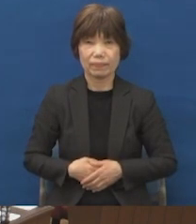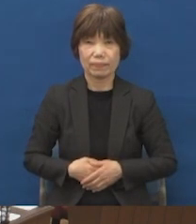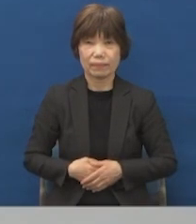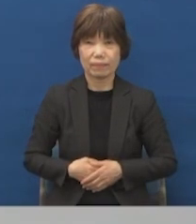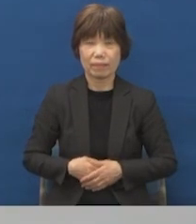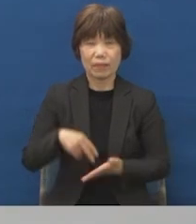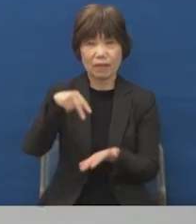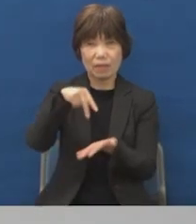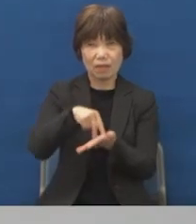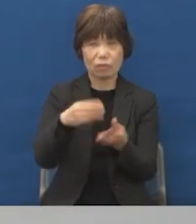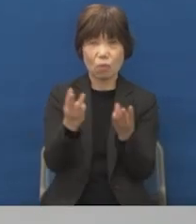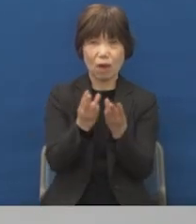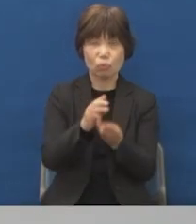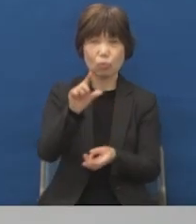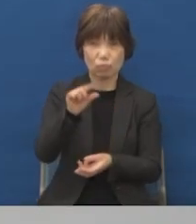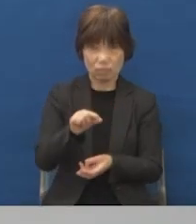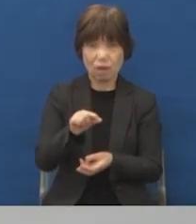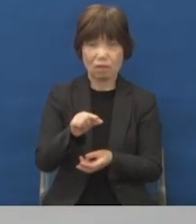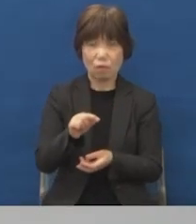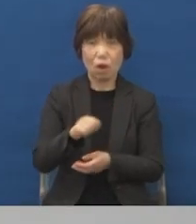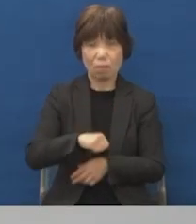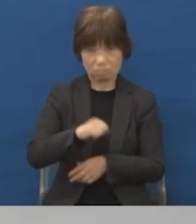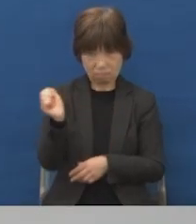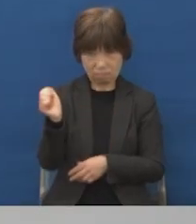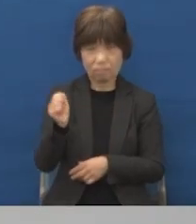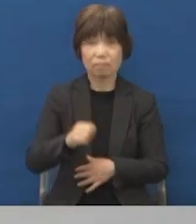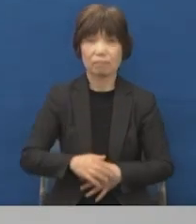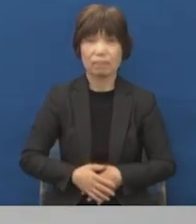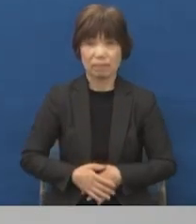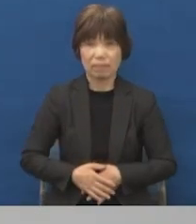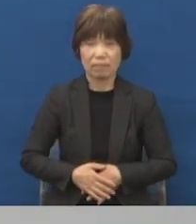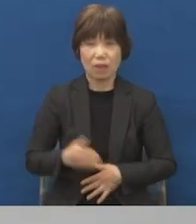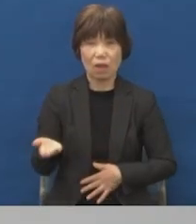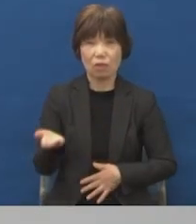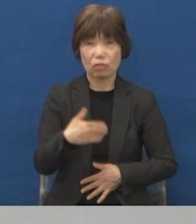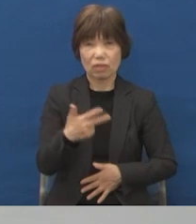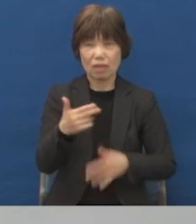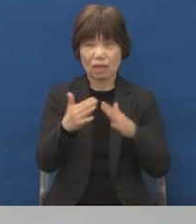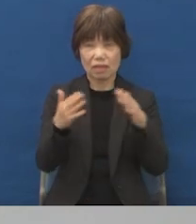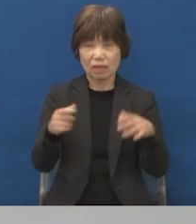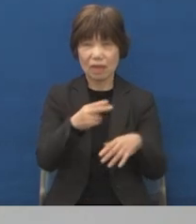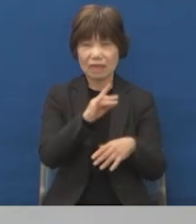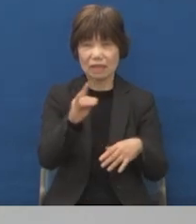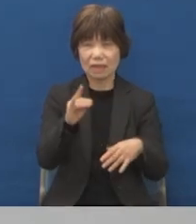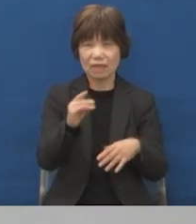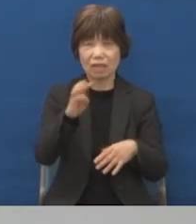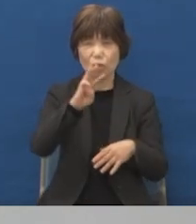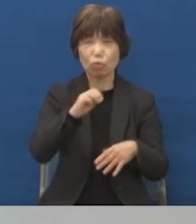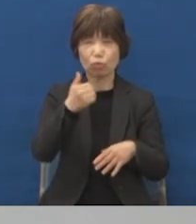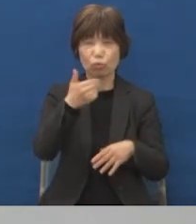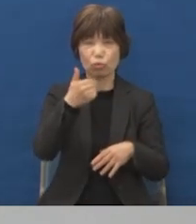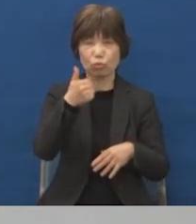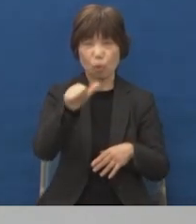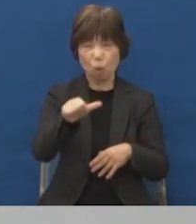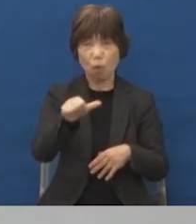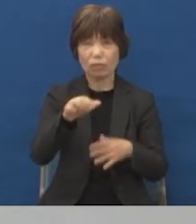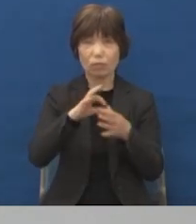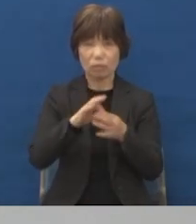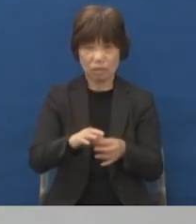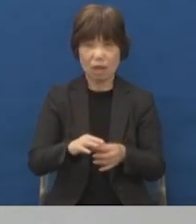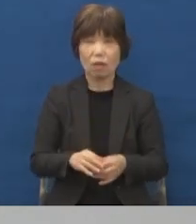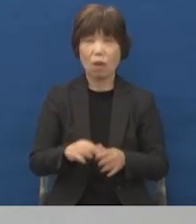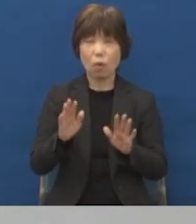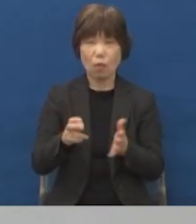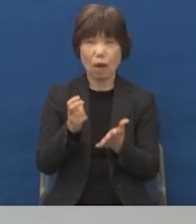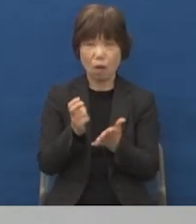少数であります。よって本案は否決されました。次に市会議第49号を評決に付します。本案